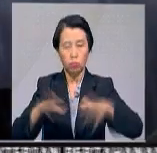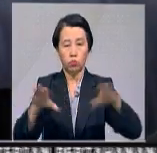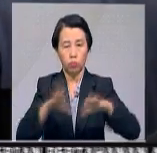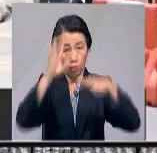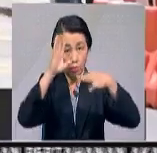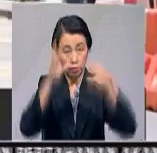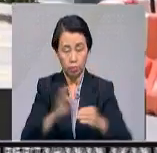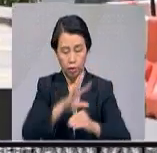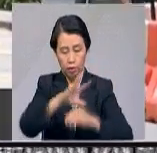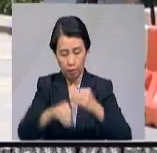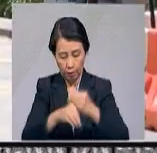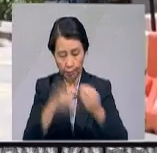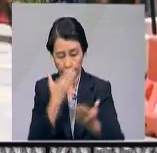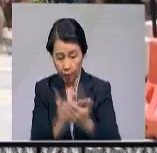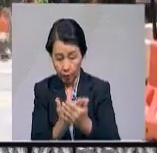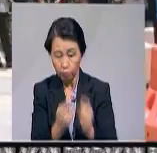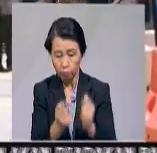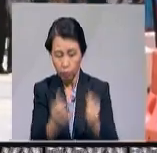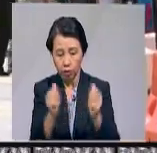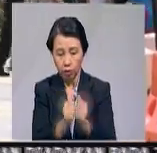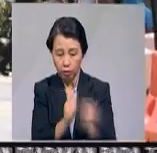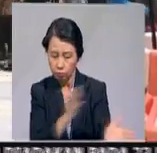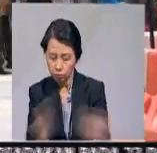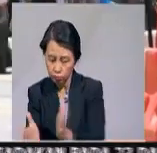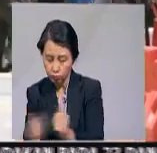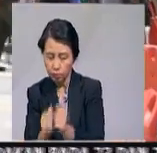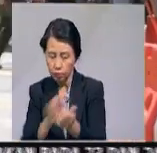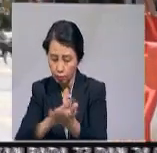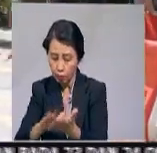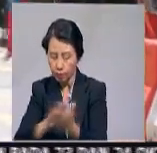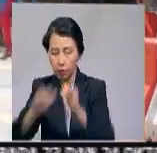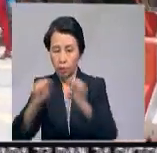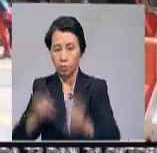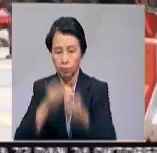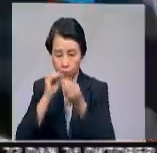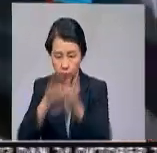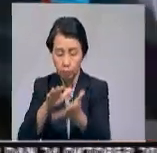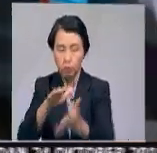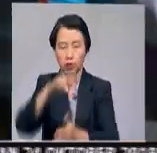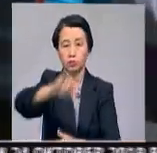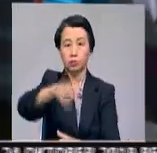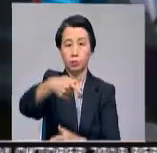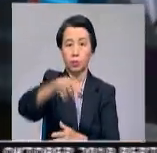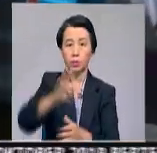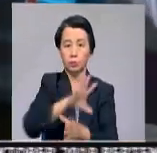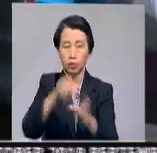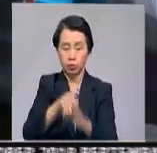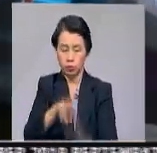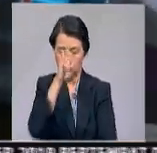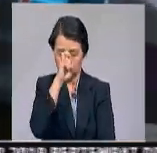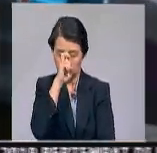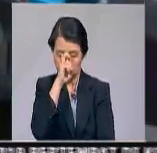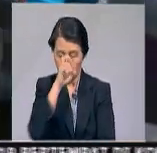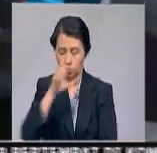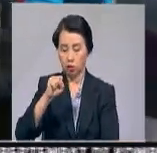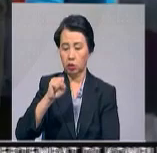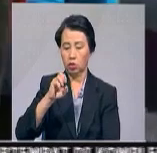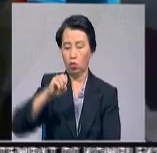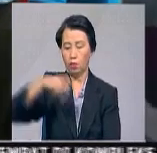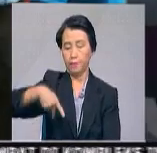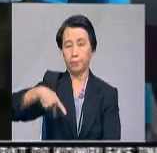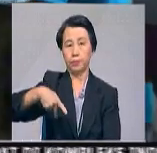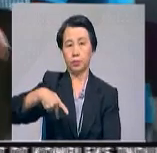termasuk penambahbaikan serta-merta dan strategi memperkemas sistem penyampaian JPN termasuk memperketat prosedur operasi standard